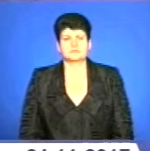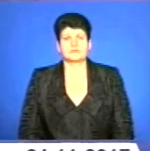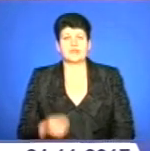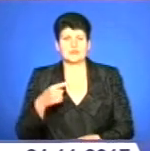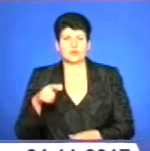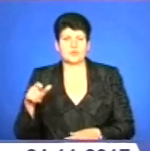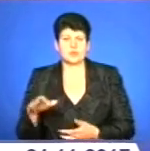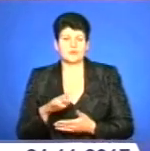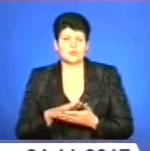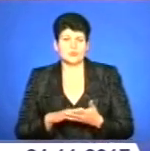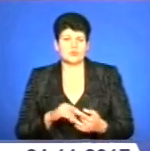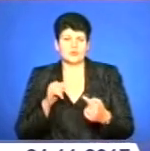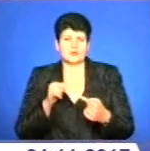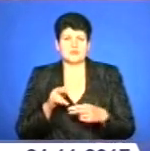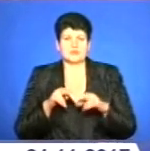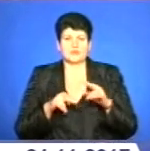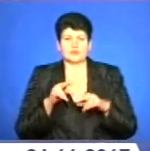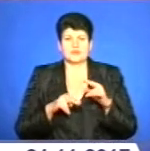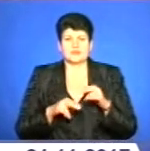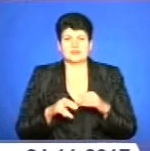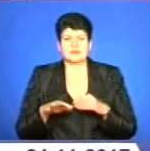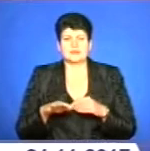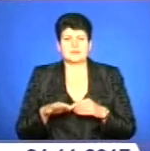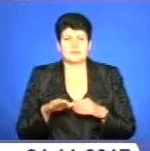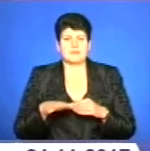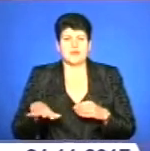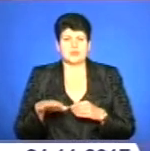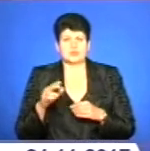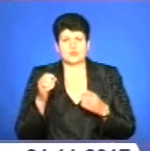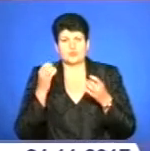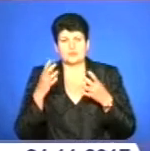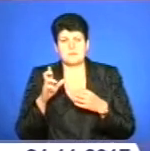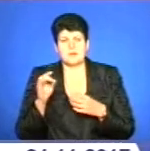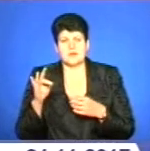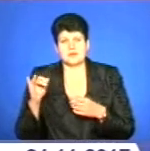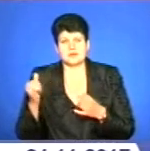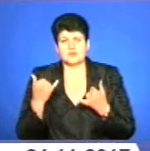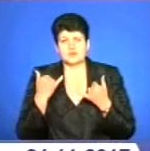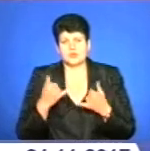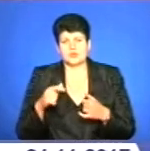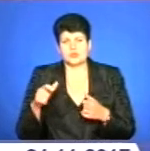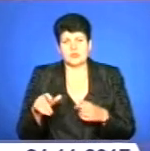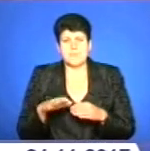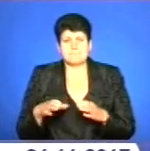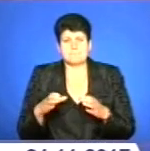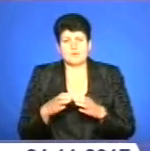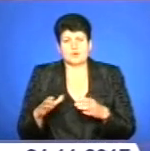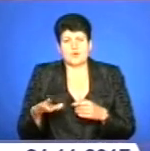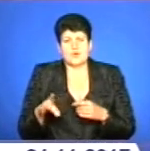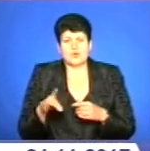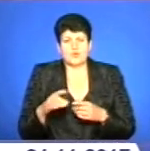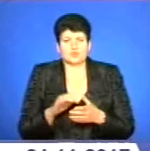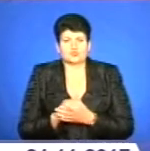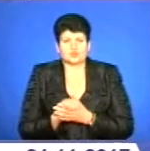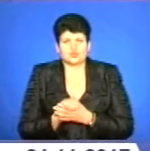Тернополяни продовжують протестувати проти забудови на території Палацу культури «Березіль». Сьогодні мешканці мікрорайону «Дружба» вдались до рішучих